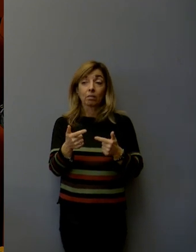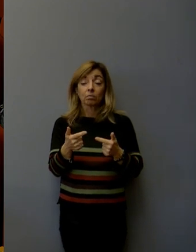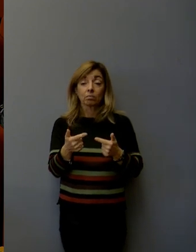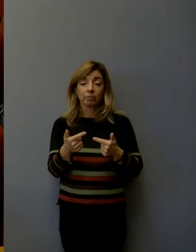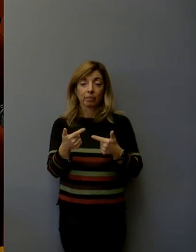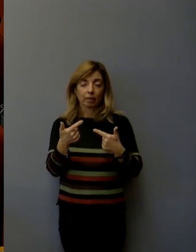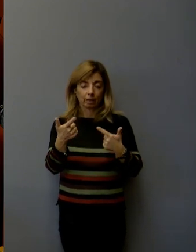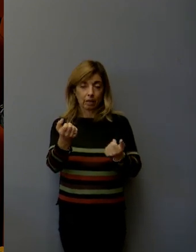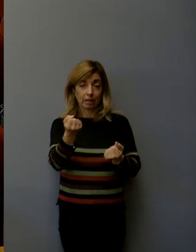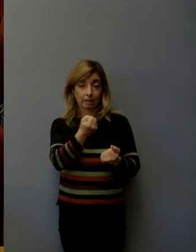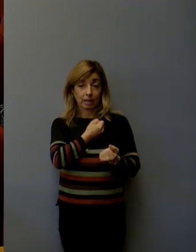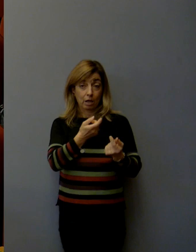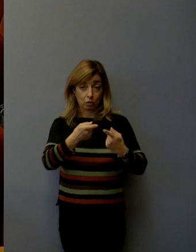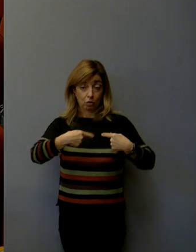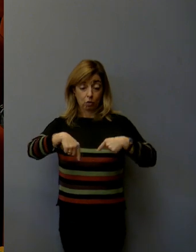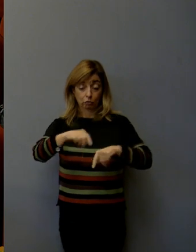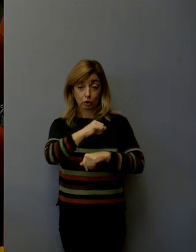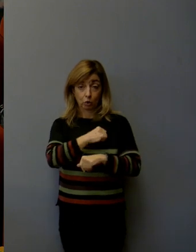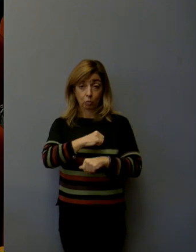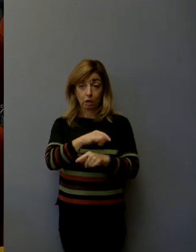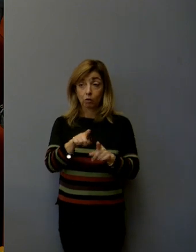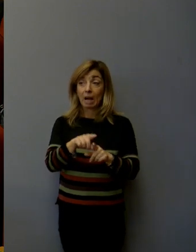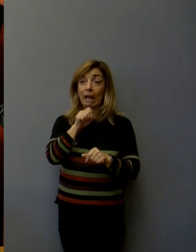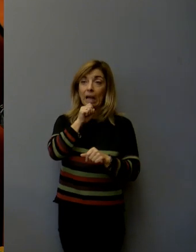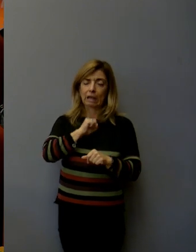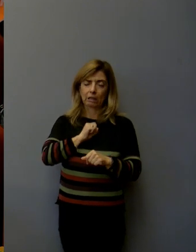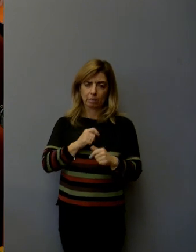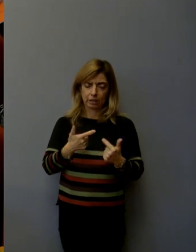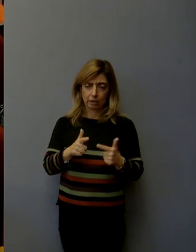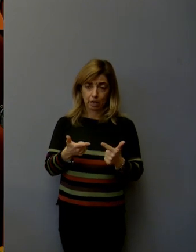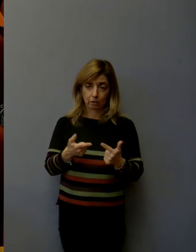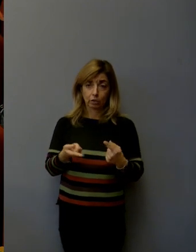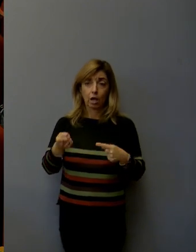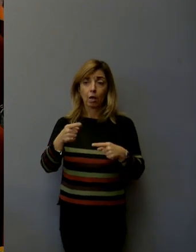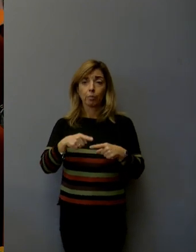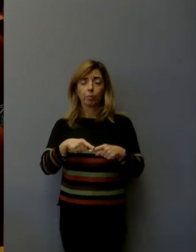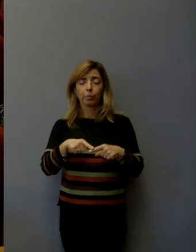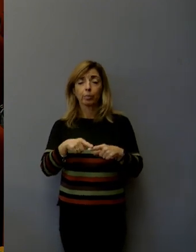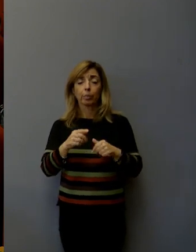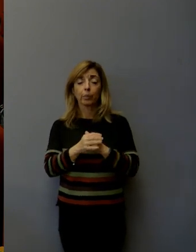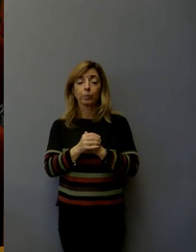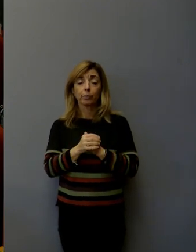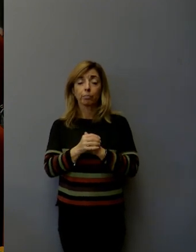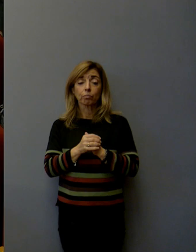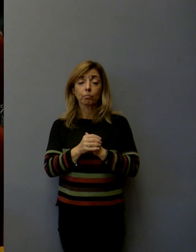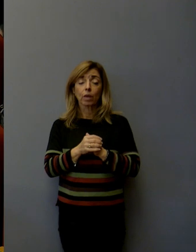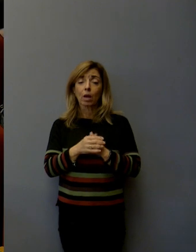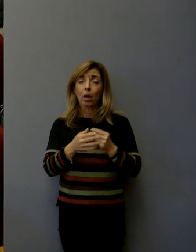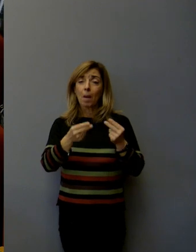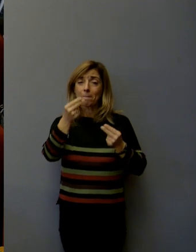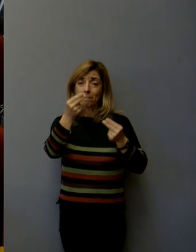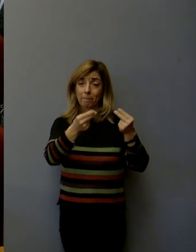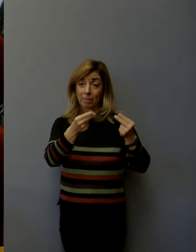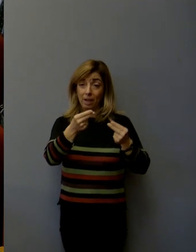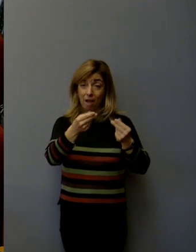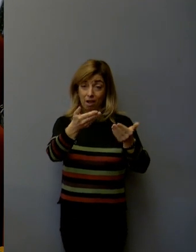ma Mina anche la stessa possibilità di approvare serenamente un bilancio come quello che